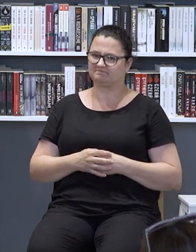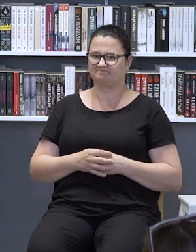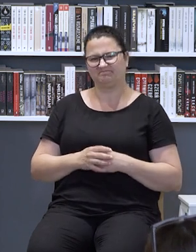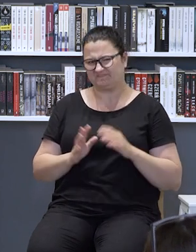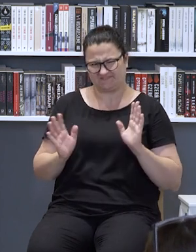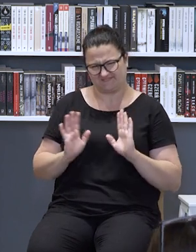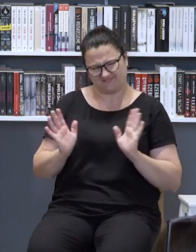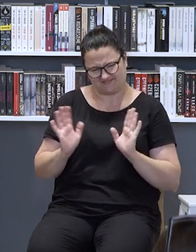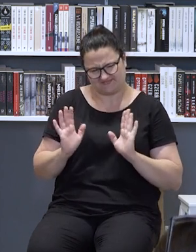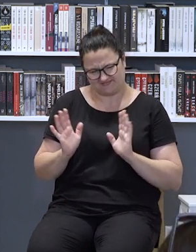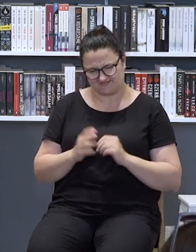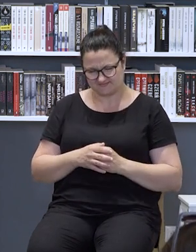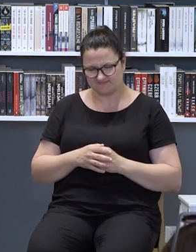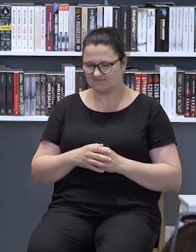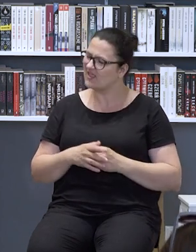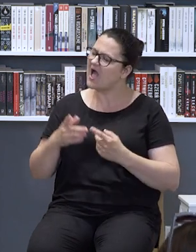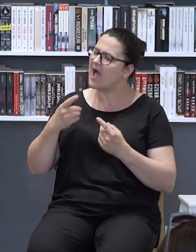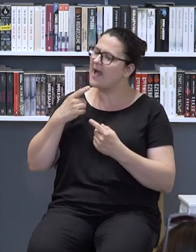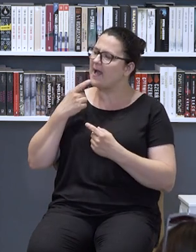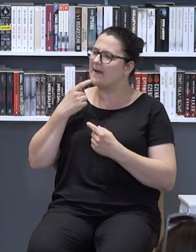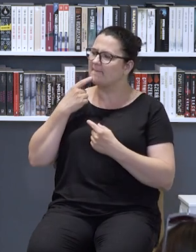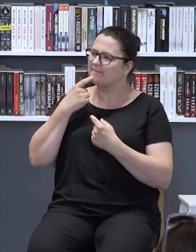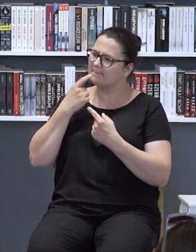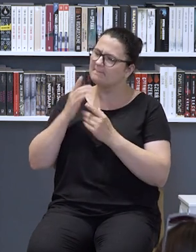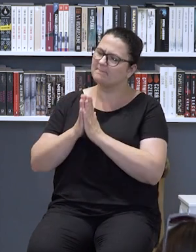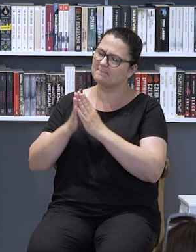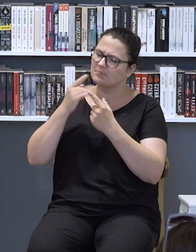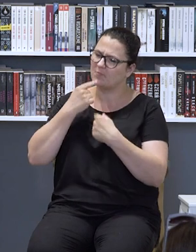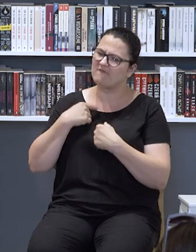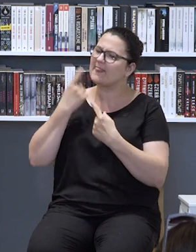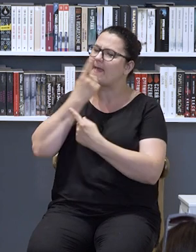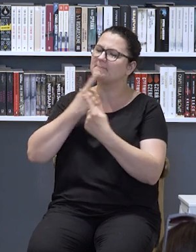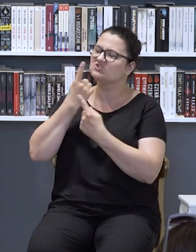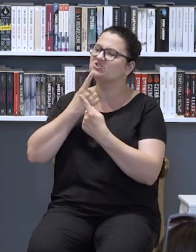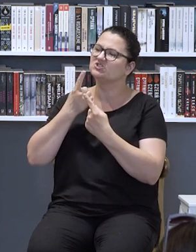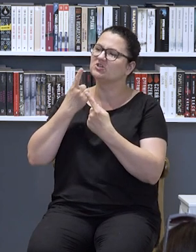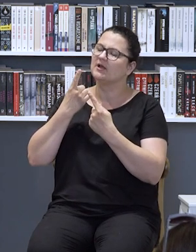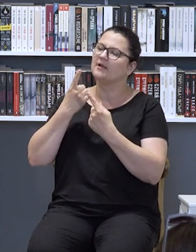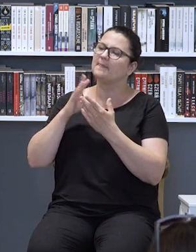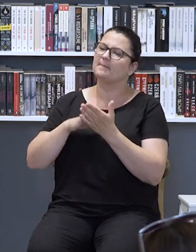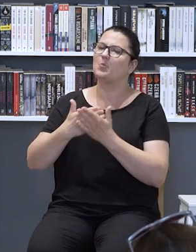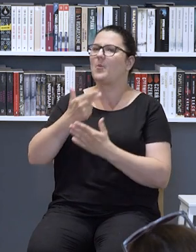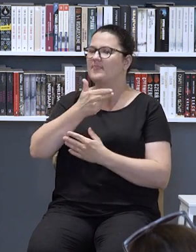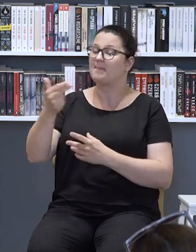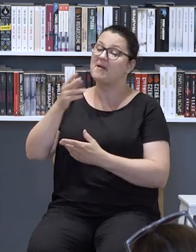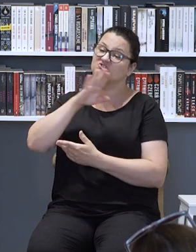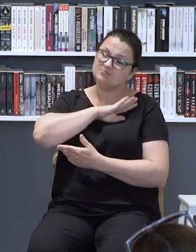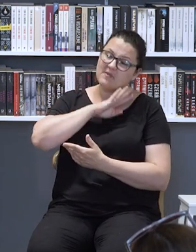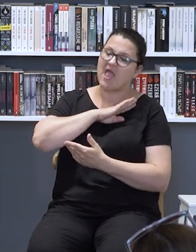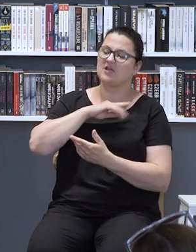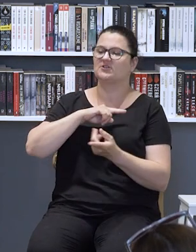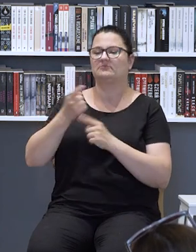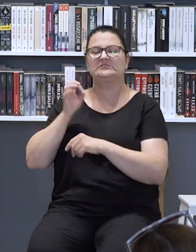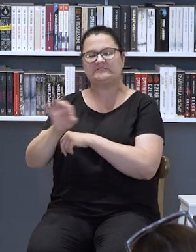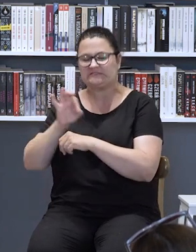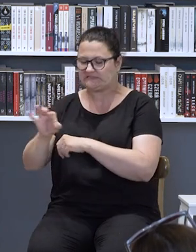Nie. A powiedz, jak myślisz w ogóle o scenach śmierci czy o scenach tortur?